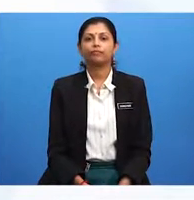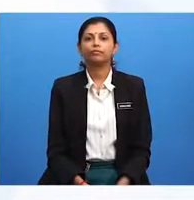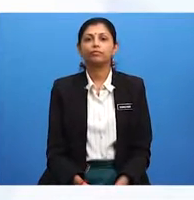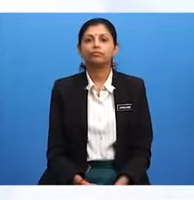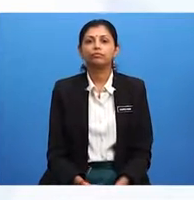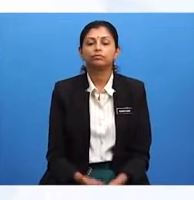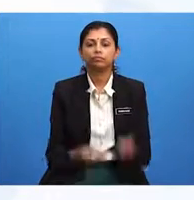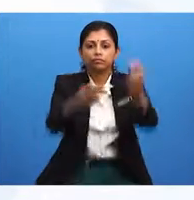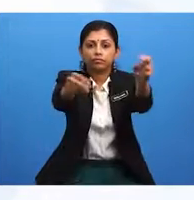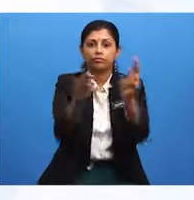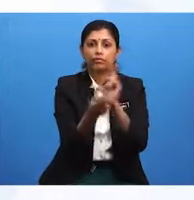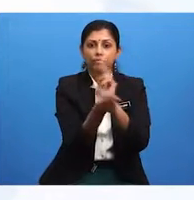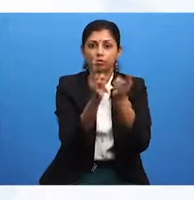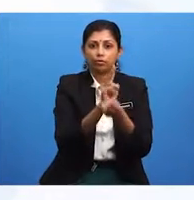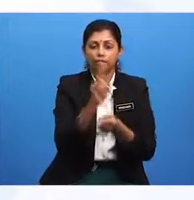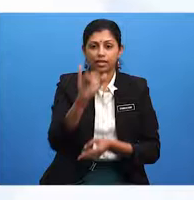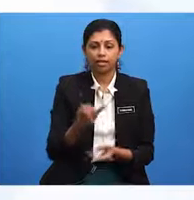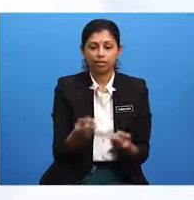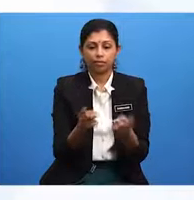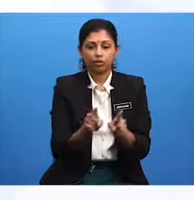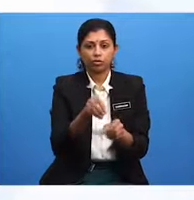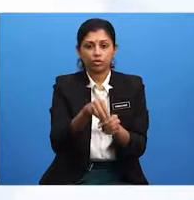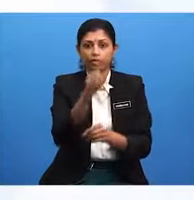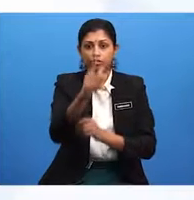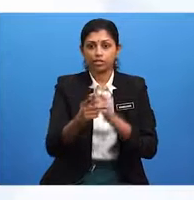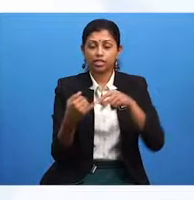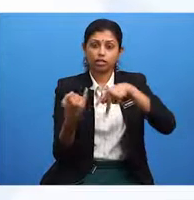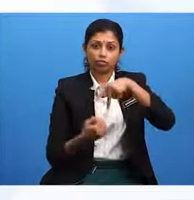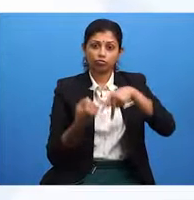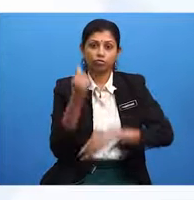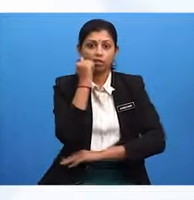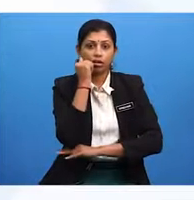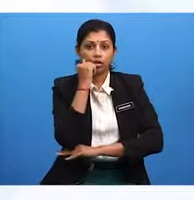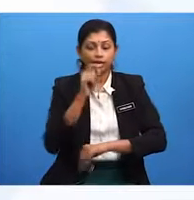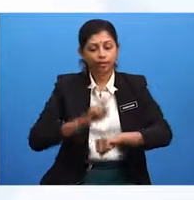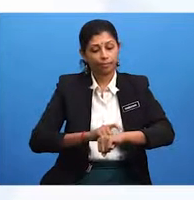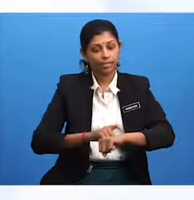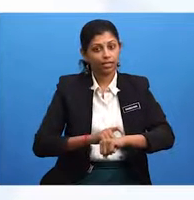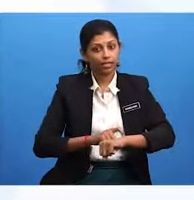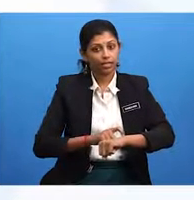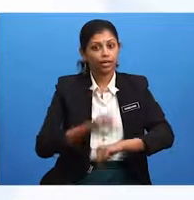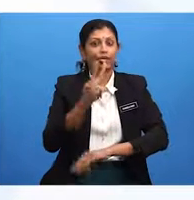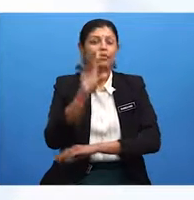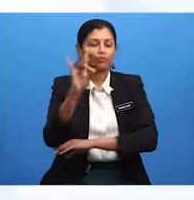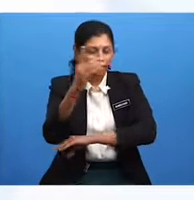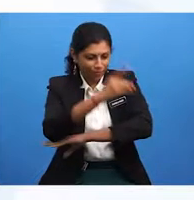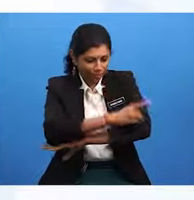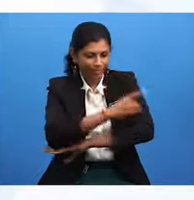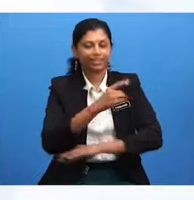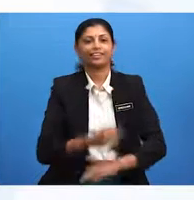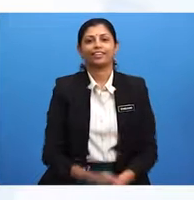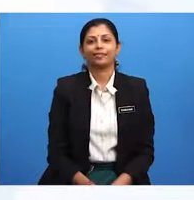Perubahan yang berlaku dalam satu kita haid yang mengambil masa 28